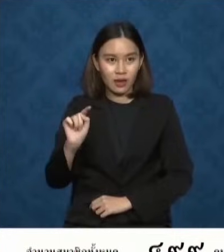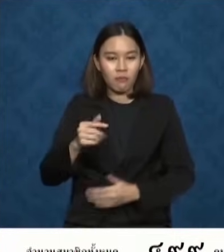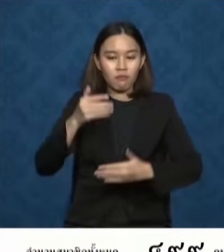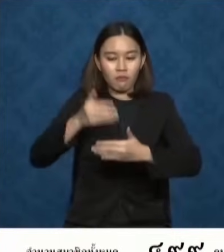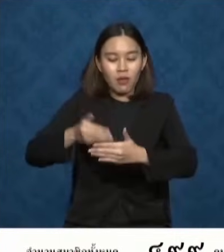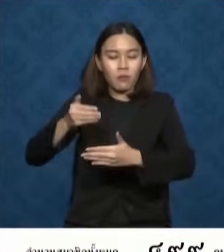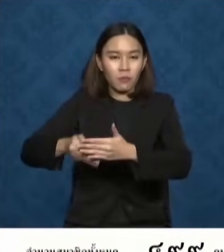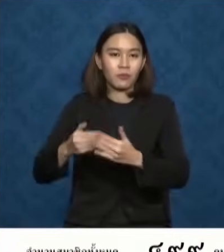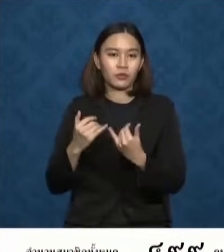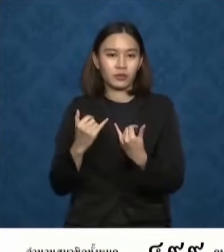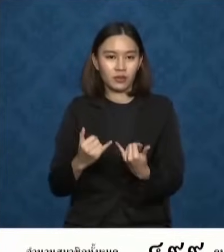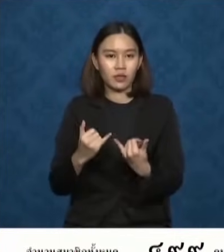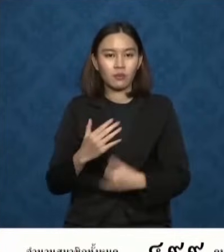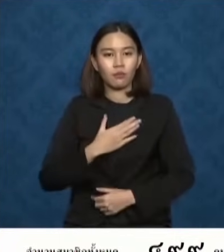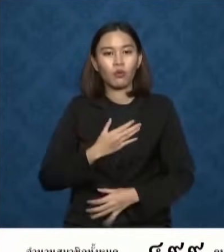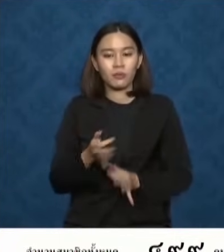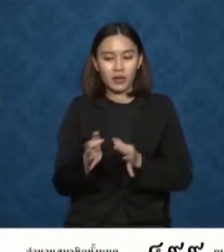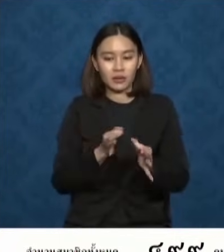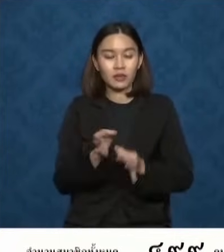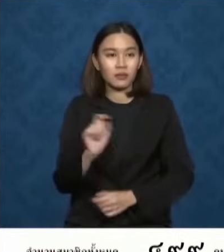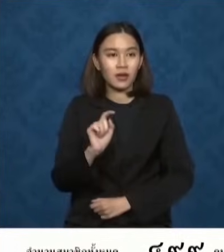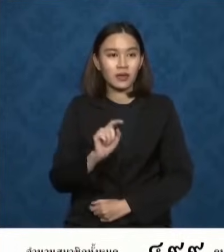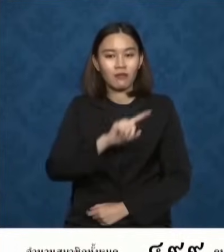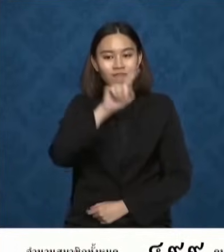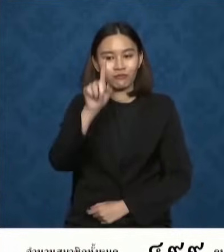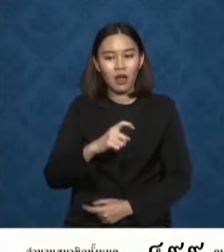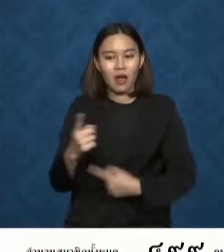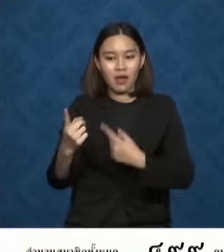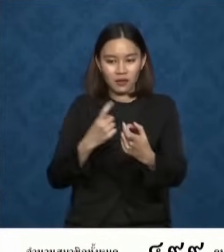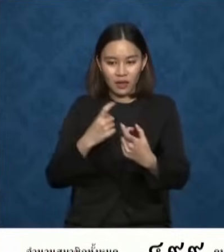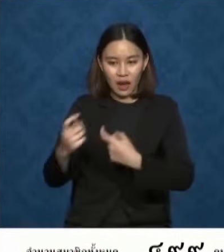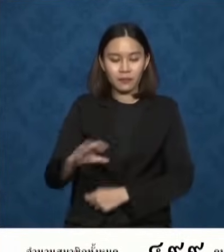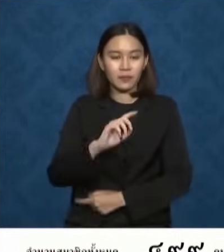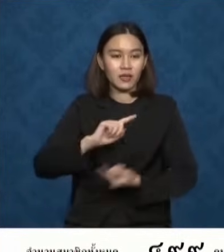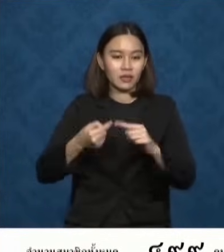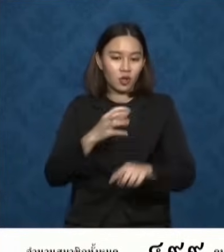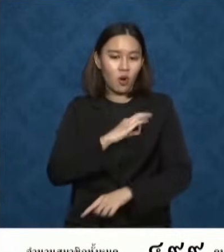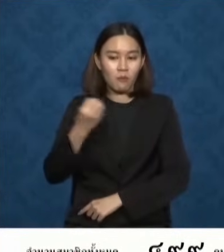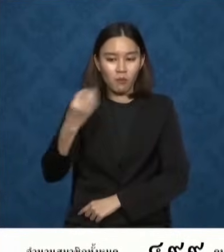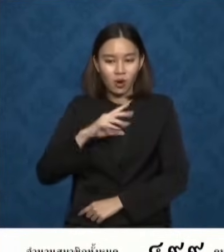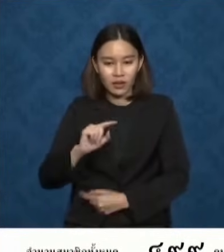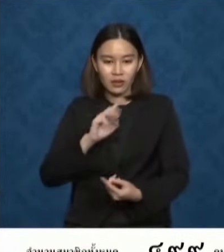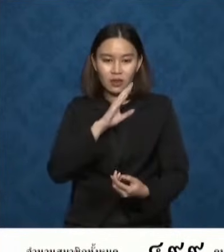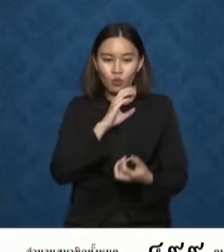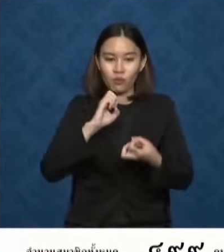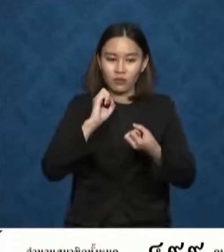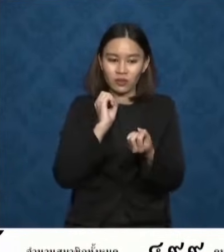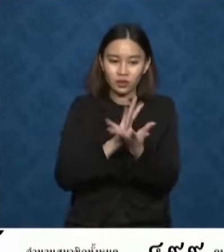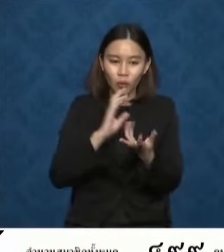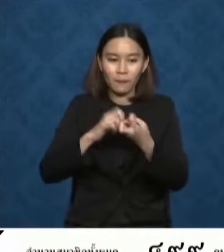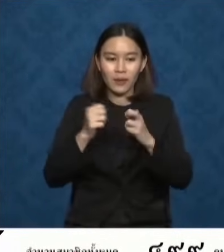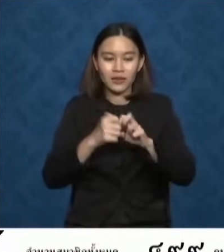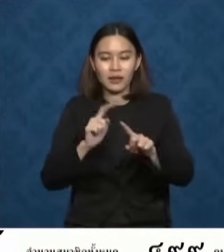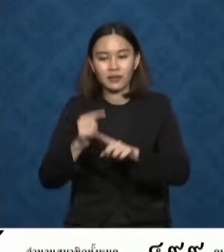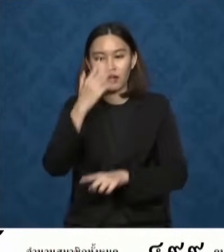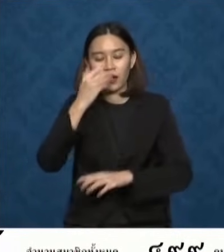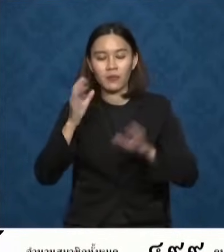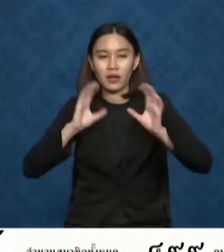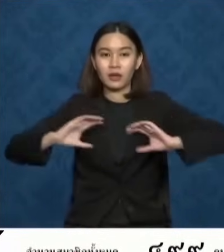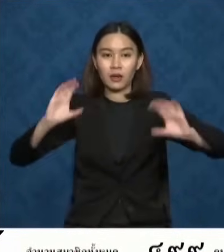อจำกัดเบื้องต้นผมเรียนว่าคำถามเพื่อนสมาชิกที่บอกว่าในวิกฤตต่างๆวิกฤตนี้ทำไมรัฐบา